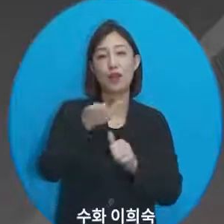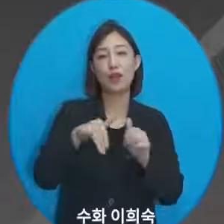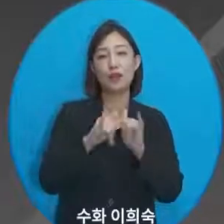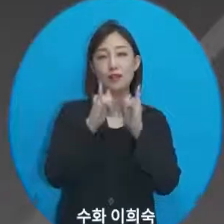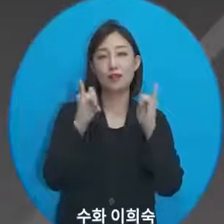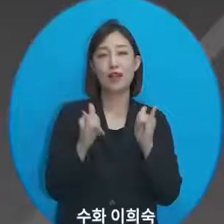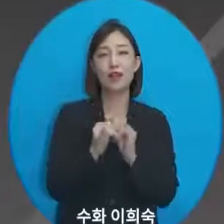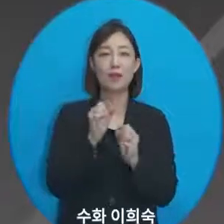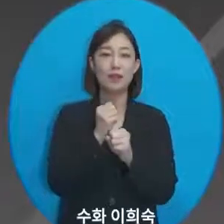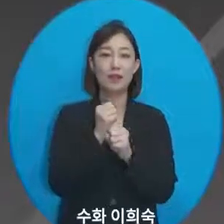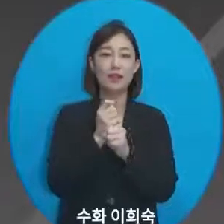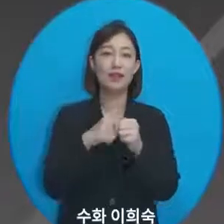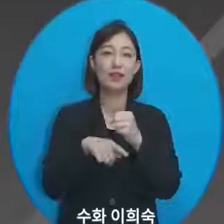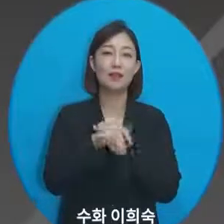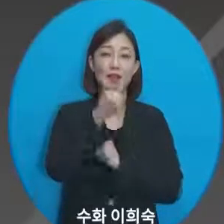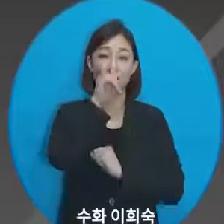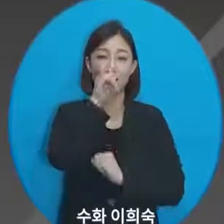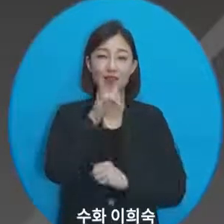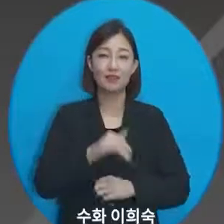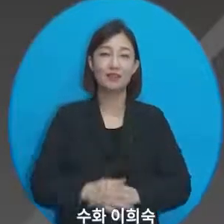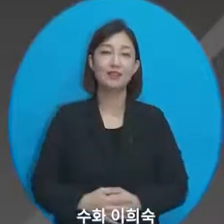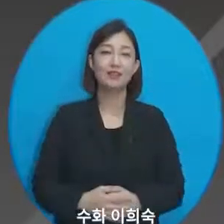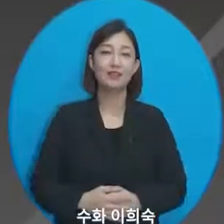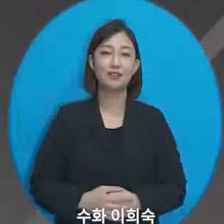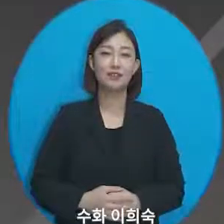만드는 디자인을 의미합니다.